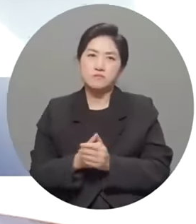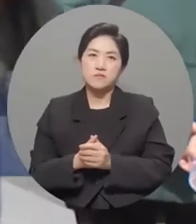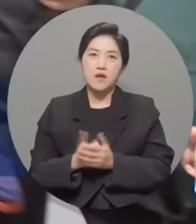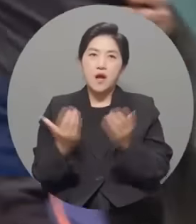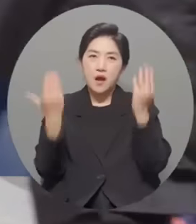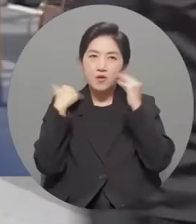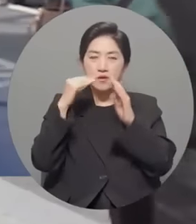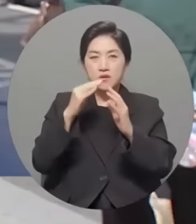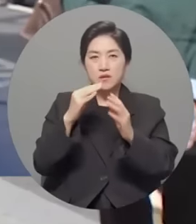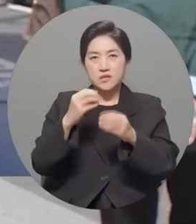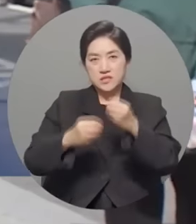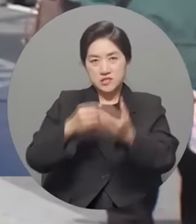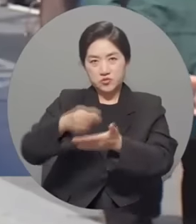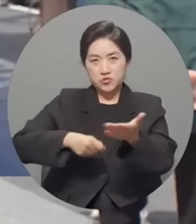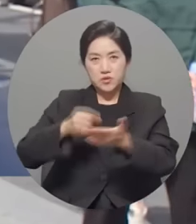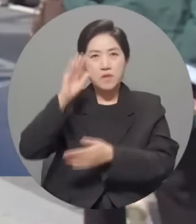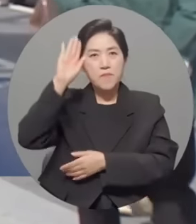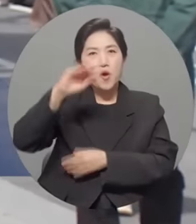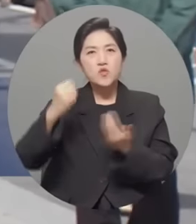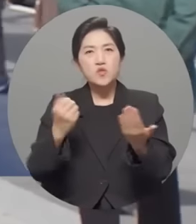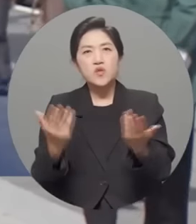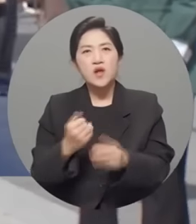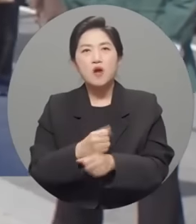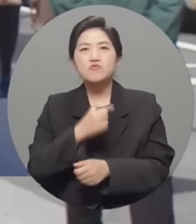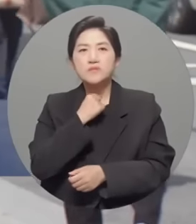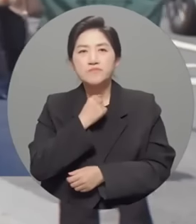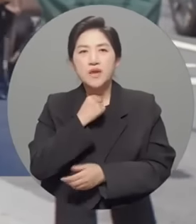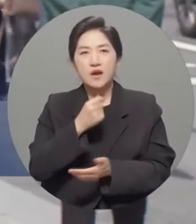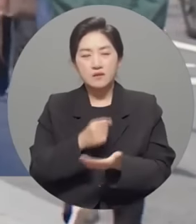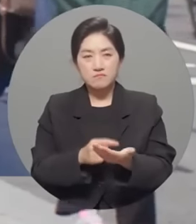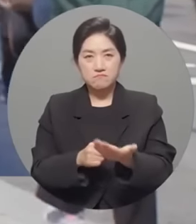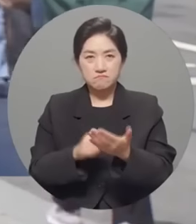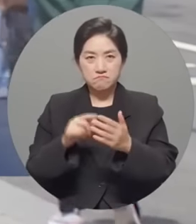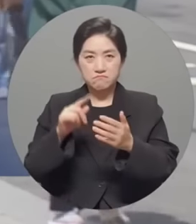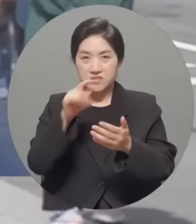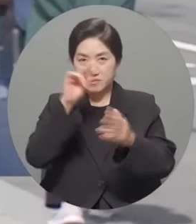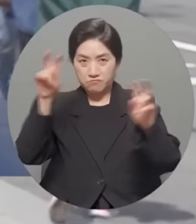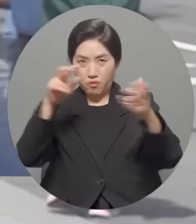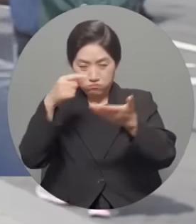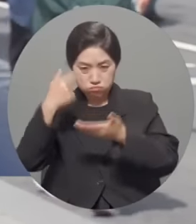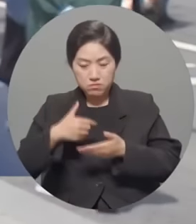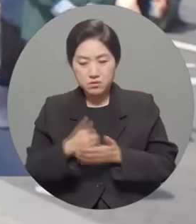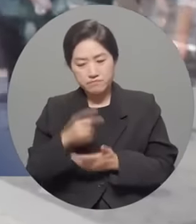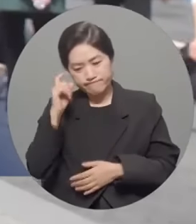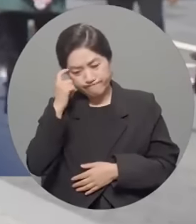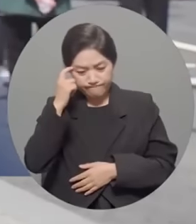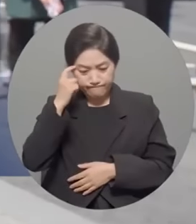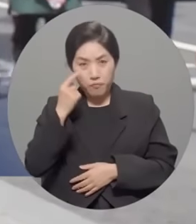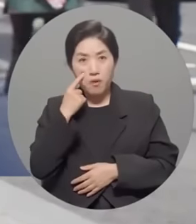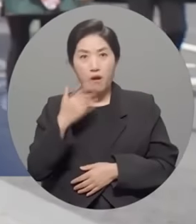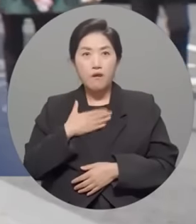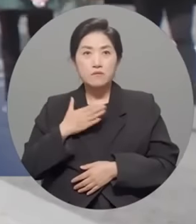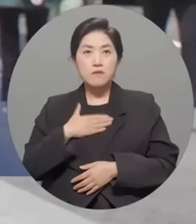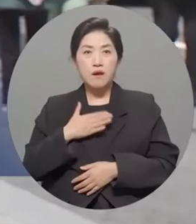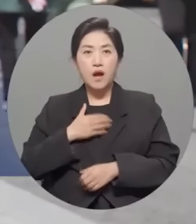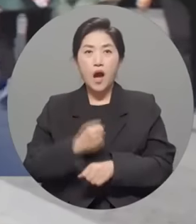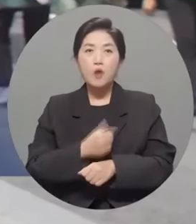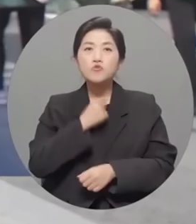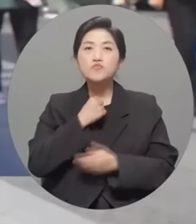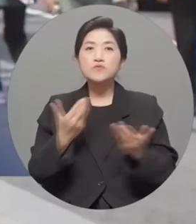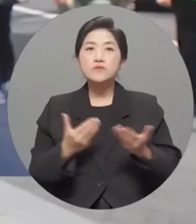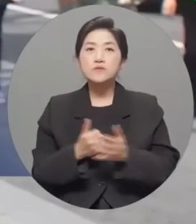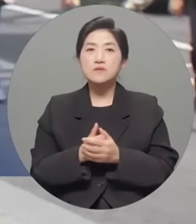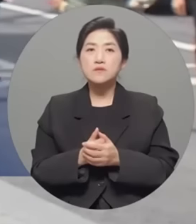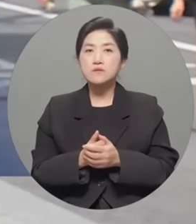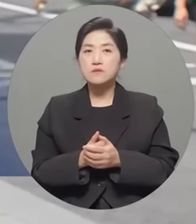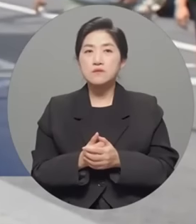글쓰기 주제로 미래에 어떤 일을 하고 싶냐 이런 것도 나왔는데 계속 생각해보니까 제가 하고 싶은 일을 못하게 되는